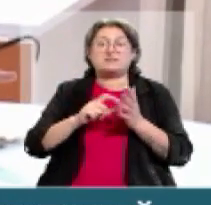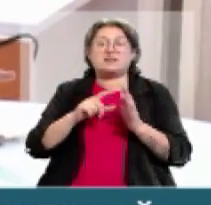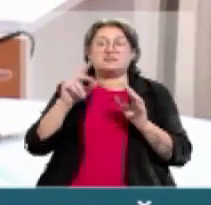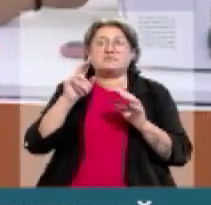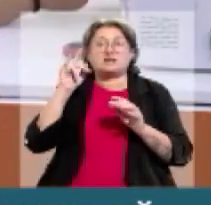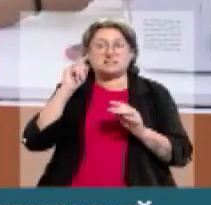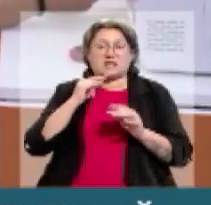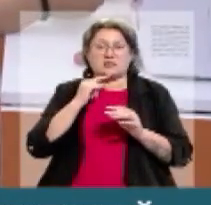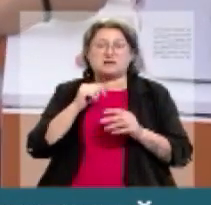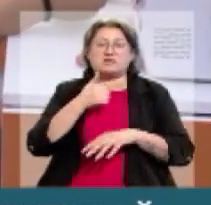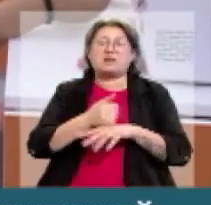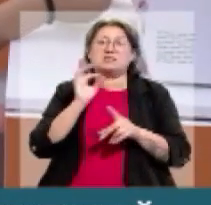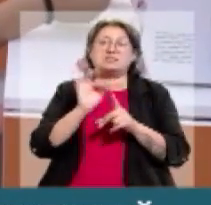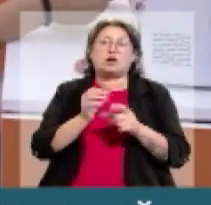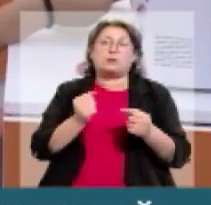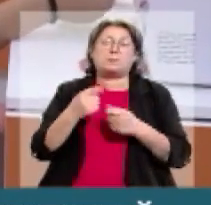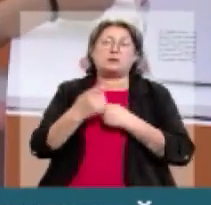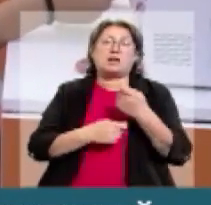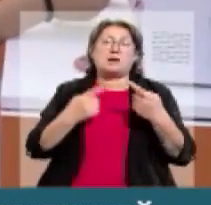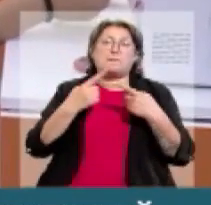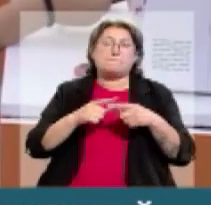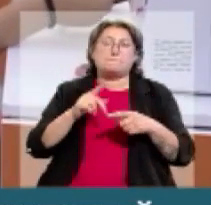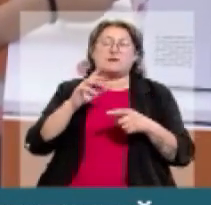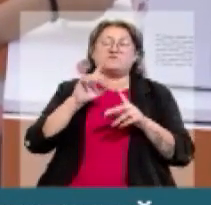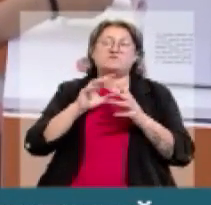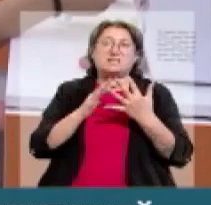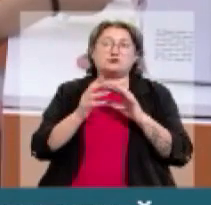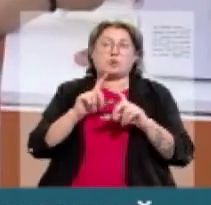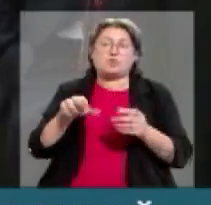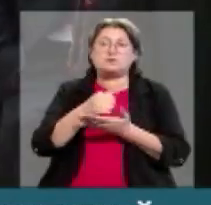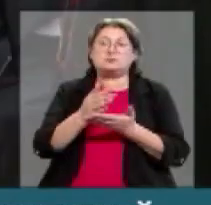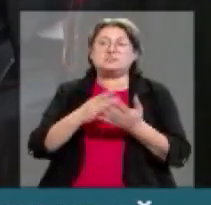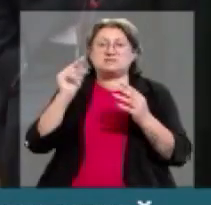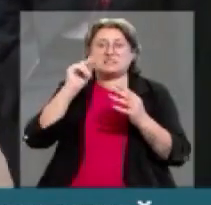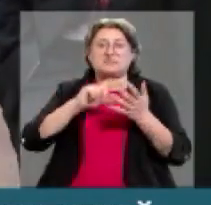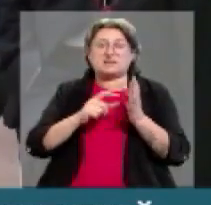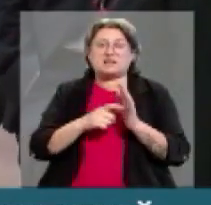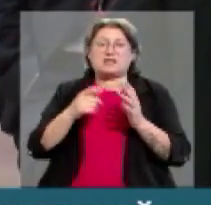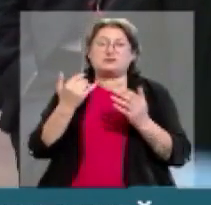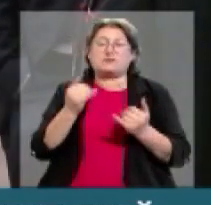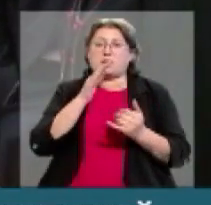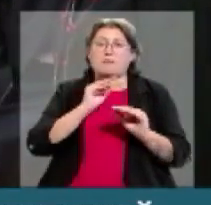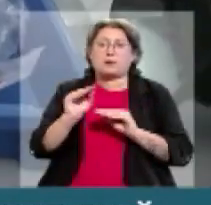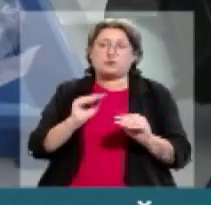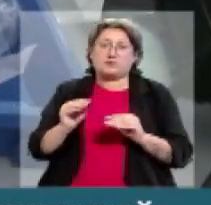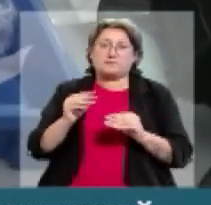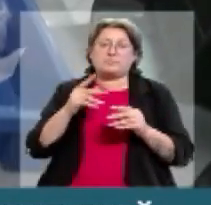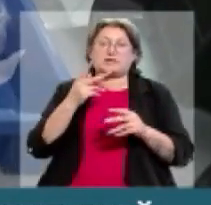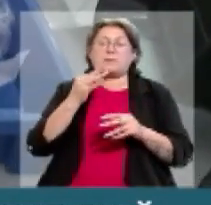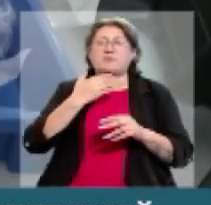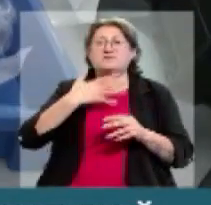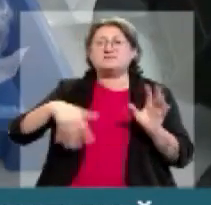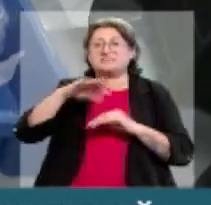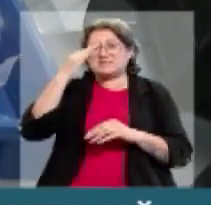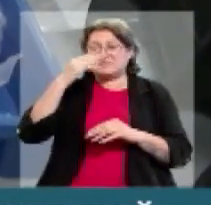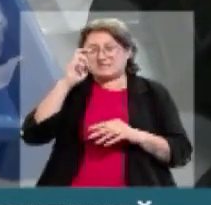заведениях Казахстана. Основная цель – укрепить материальную базу сельских школ, оснастить учебные заведения регионов современным оборудованием. Для этого по всей